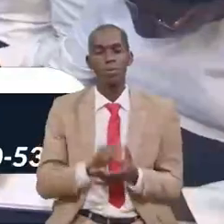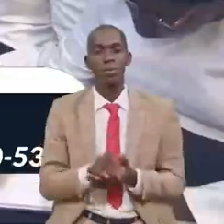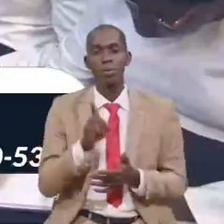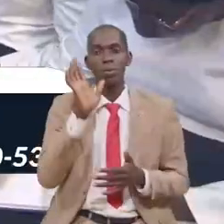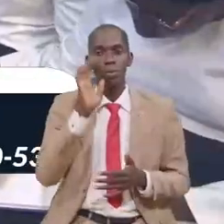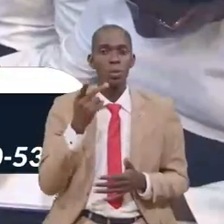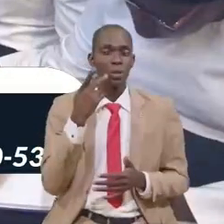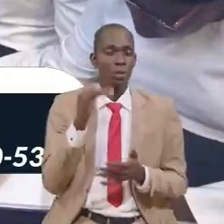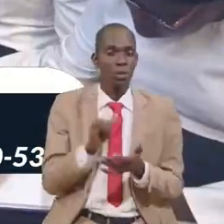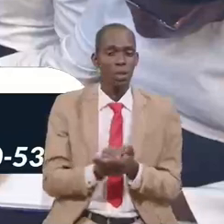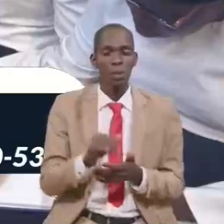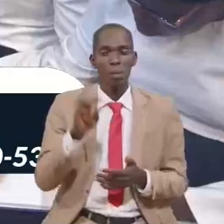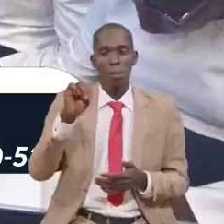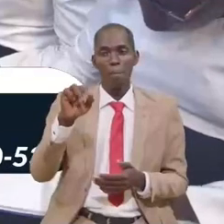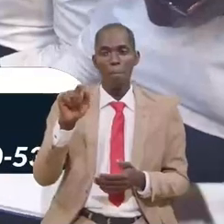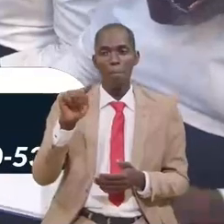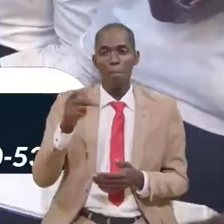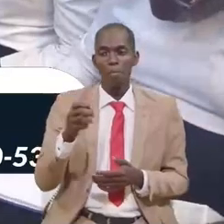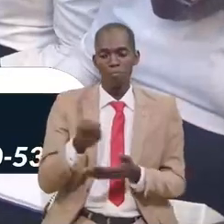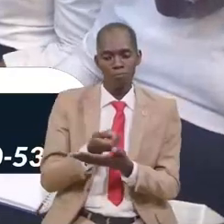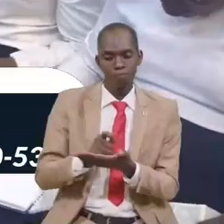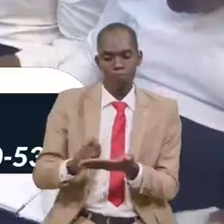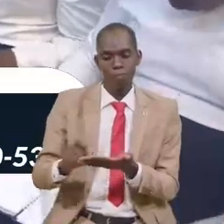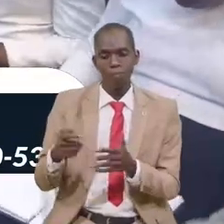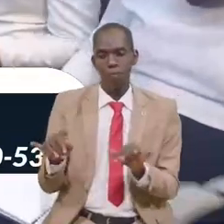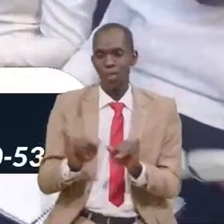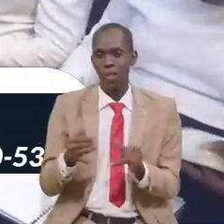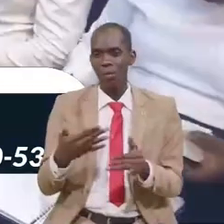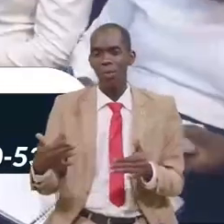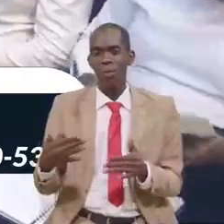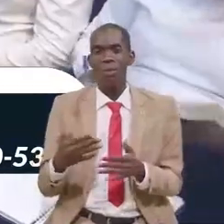Matthieu a enregistré la même chose et nous lisons